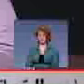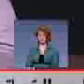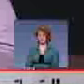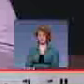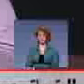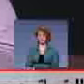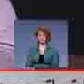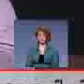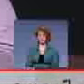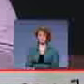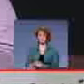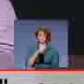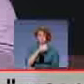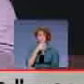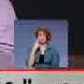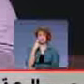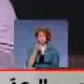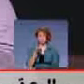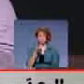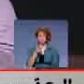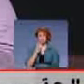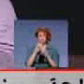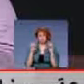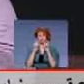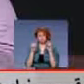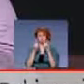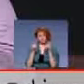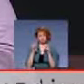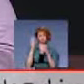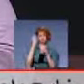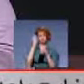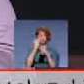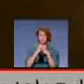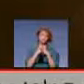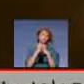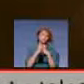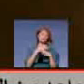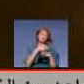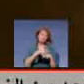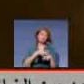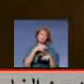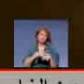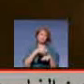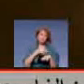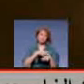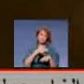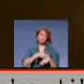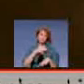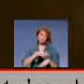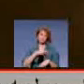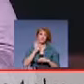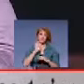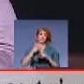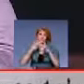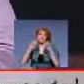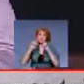عموما احنا زي ما شفتوا حضراتكم بعد ما زعنا هذا التحقيق الاستقصائي عن هذا المنزل وبعد ما شفنا المشايخ والمفترض ان هم كشفوا على اهل